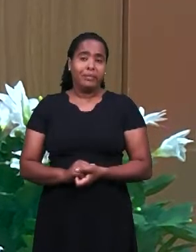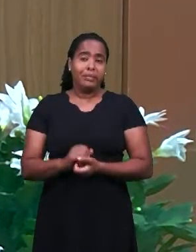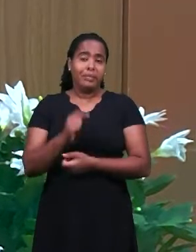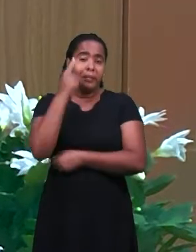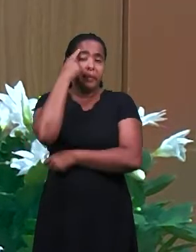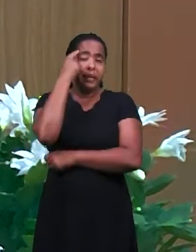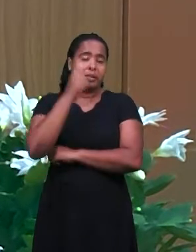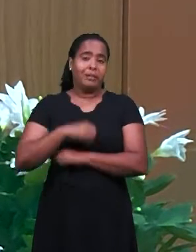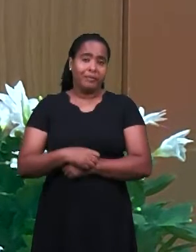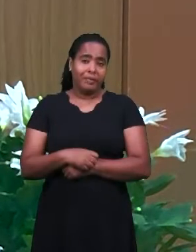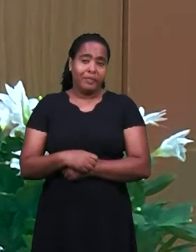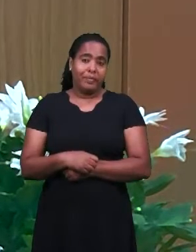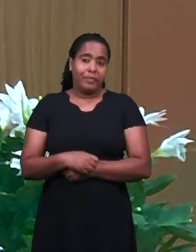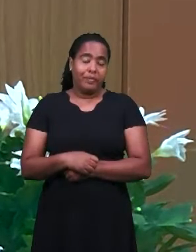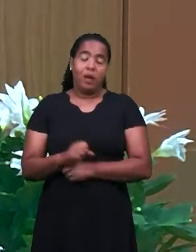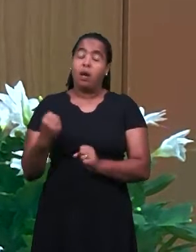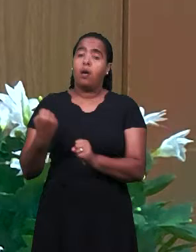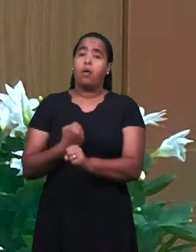Представьте себе,